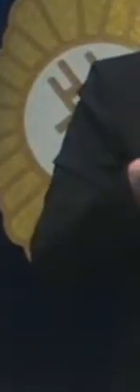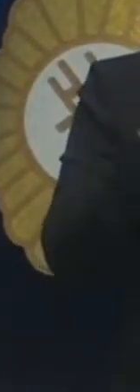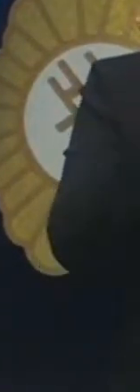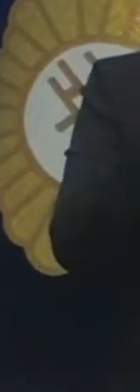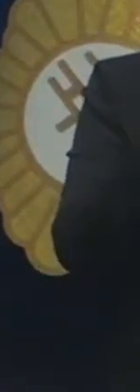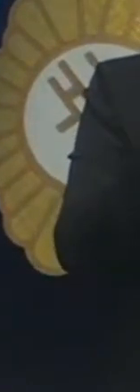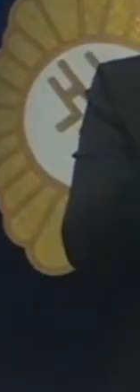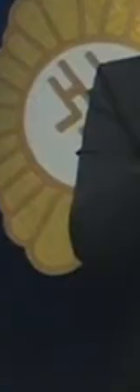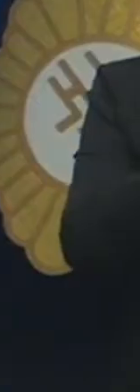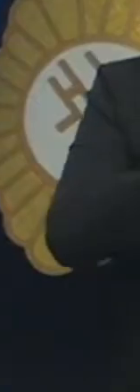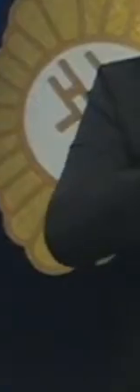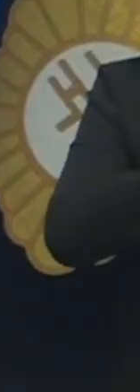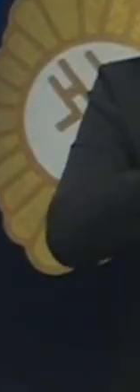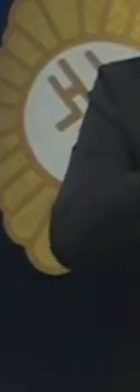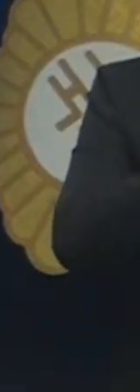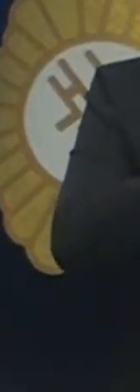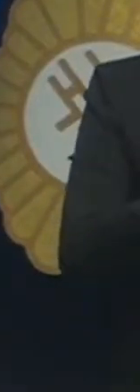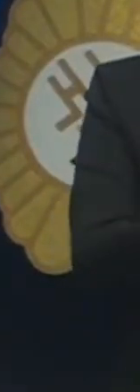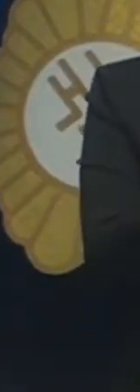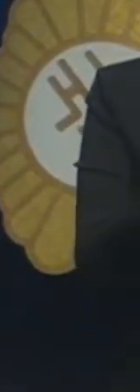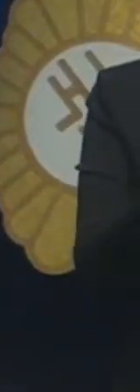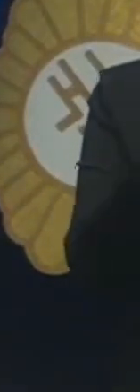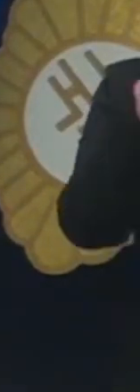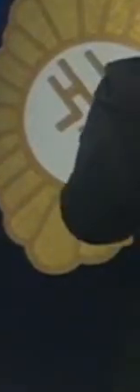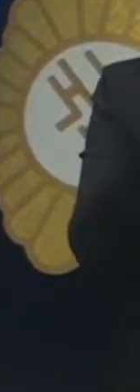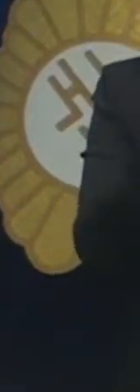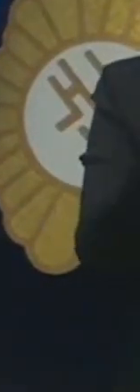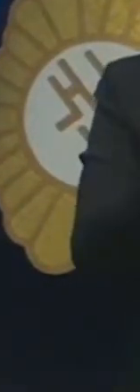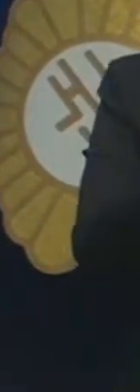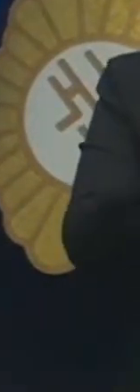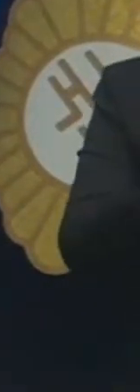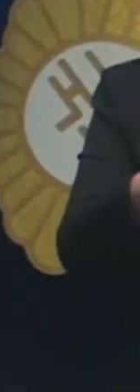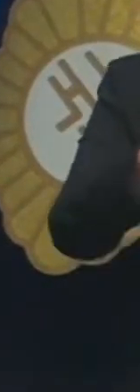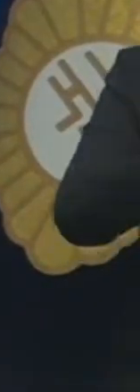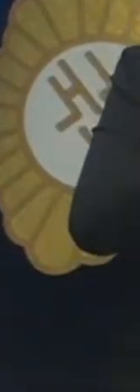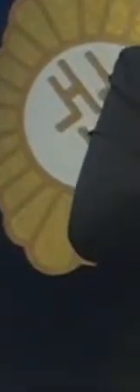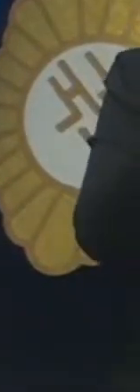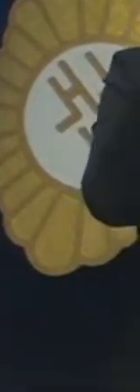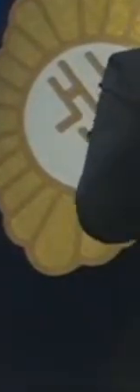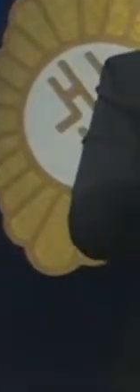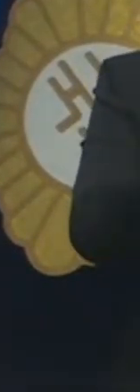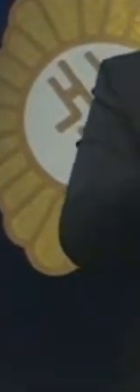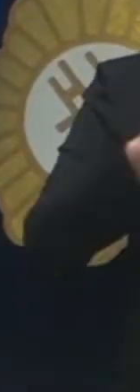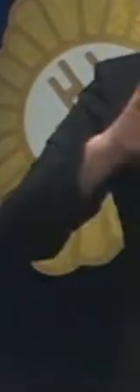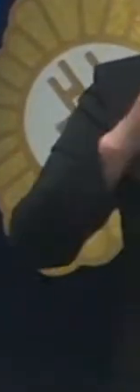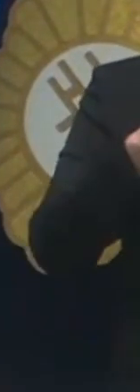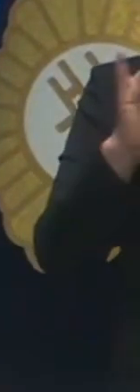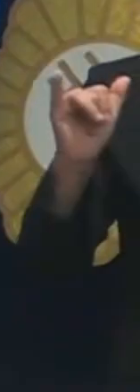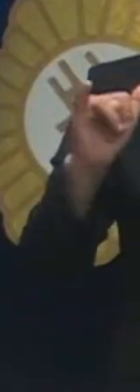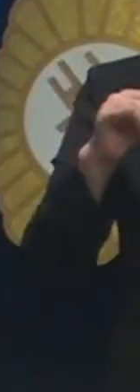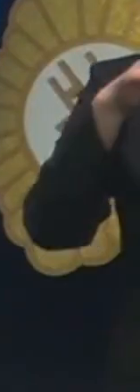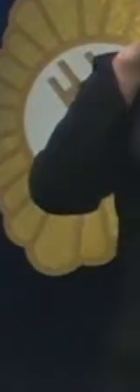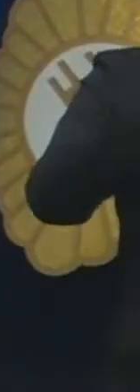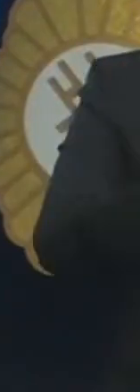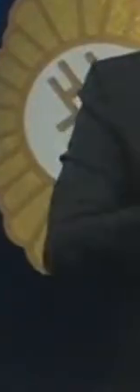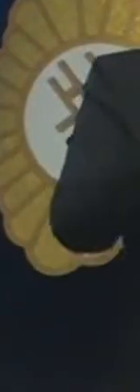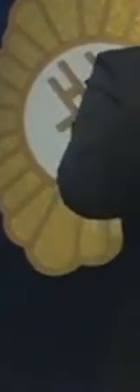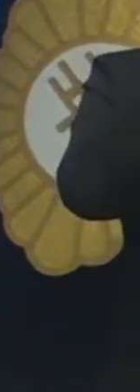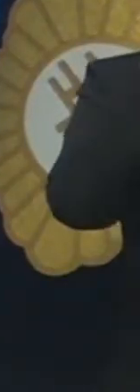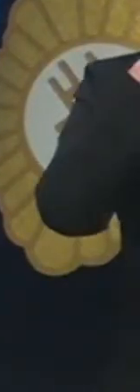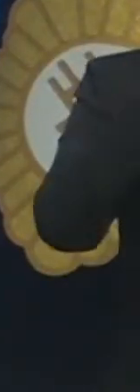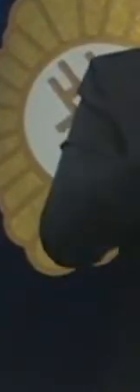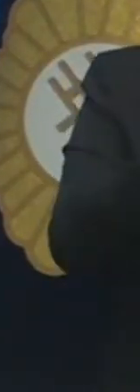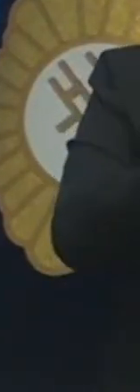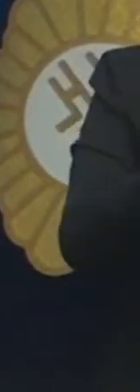뭔가 이상한 일이 또 벌어지고 있는 상황 아니냐. 좀 적극적으로 취재해 주시고 국민들한테 궁금점을